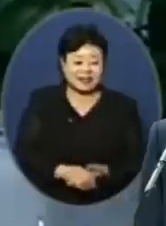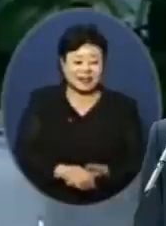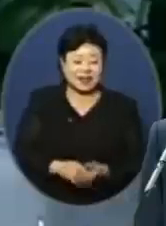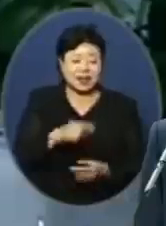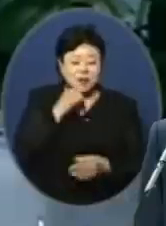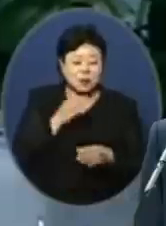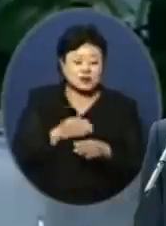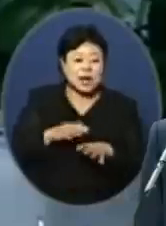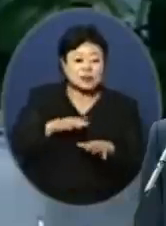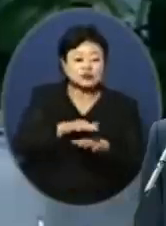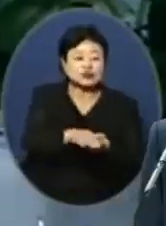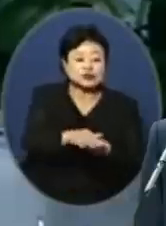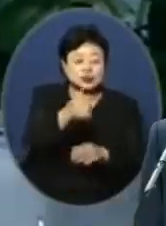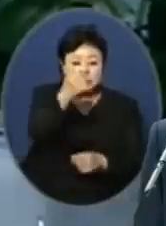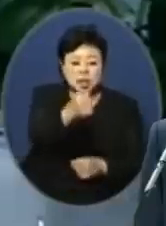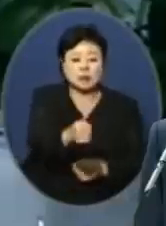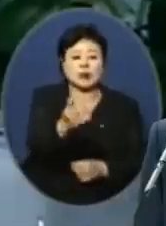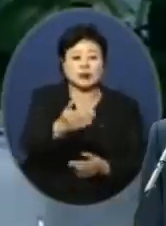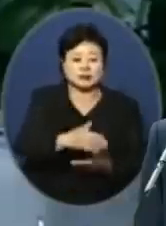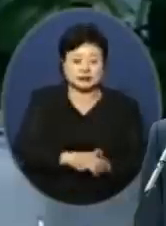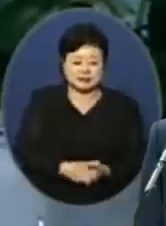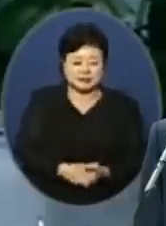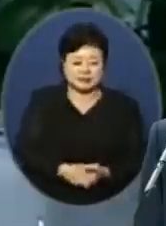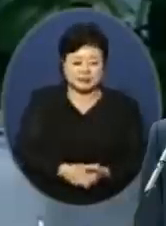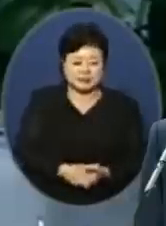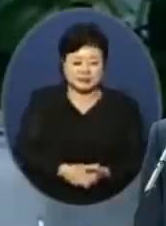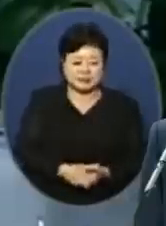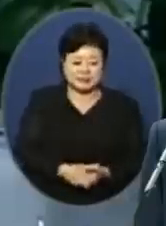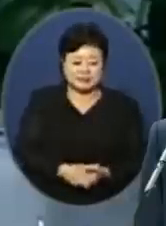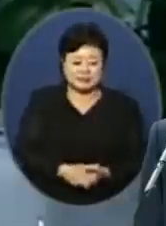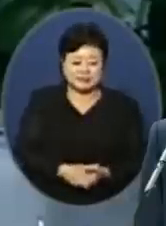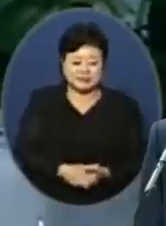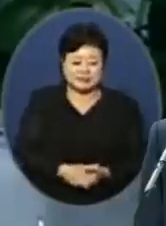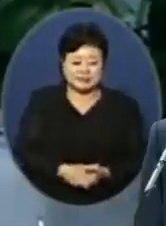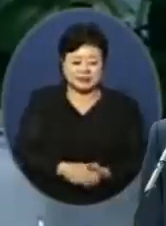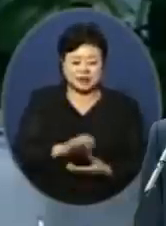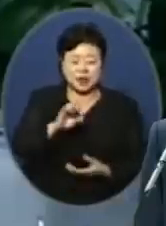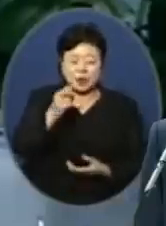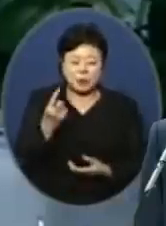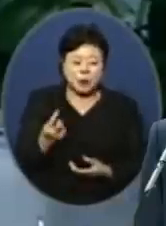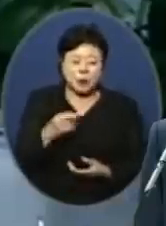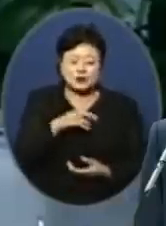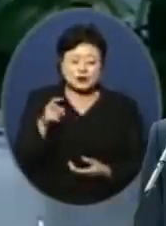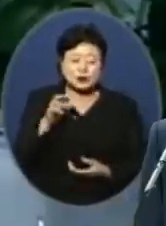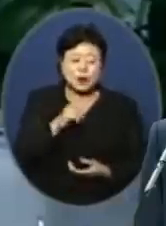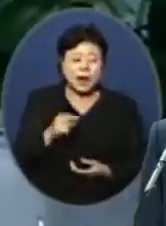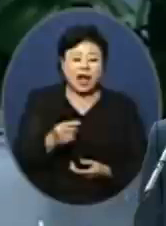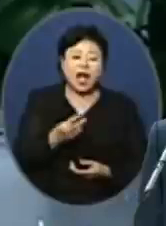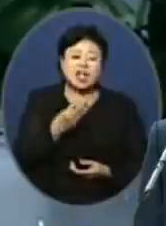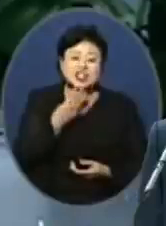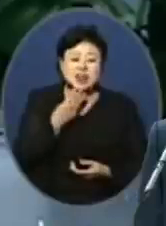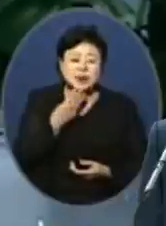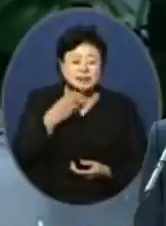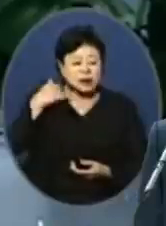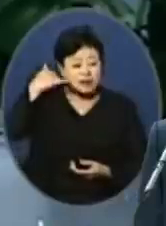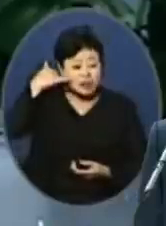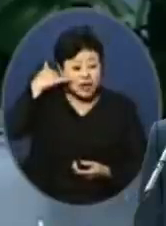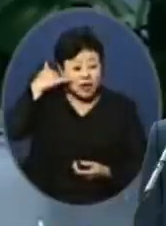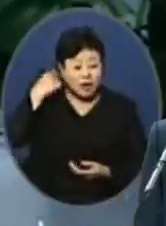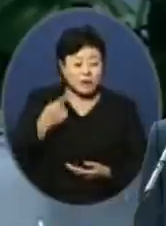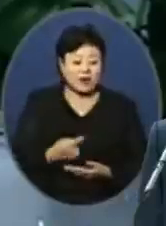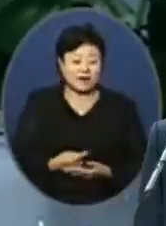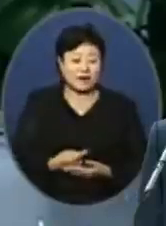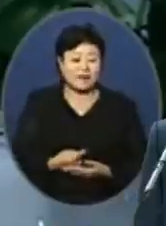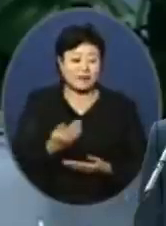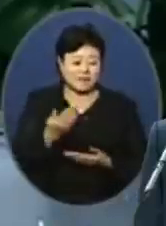공산주의 사령관이었어요. 그래서 모스크바에서 서울에서 연락이 오면 그